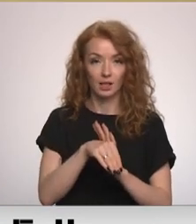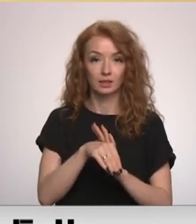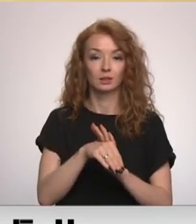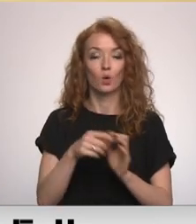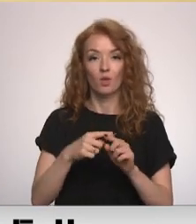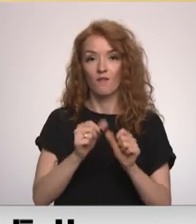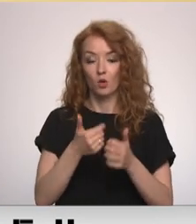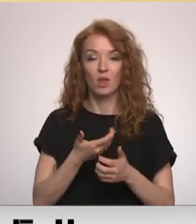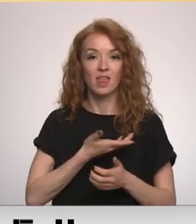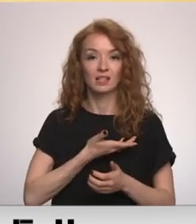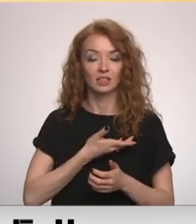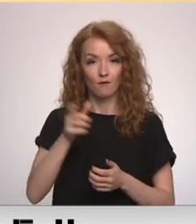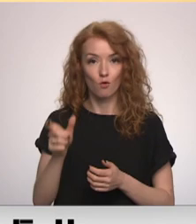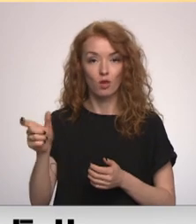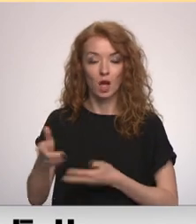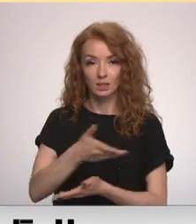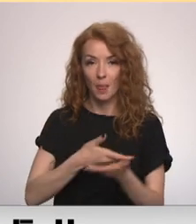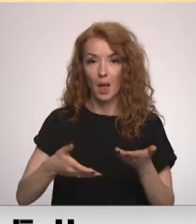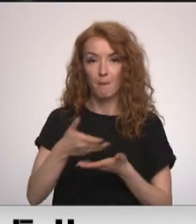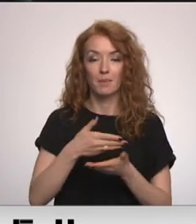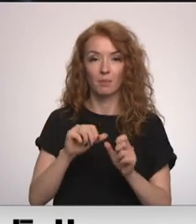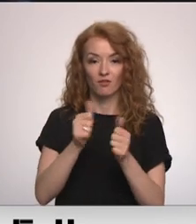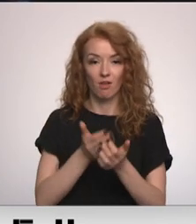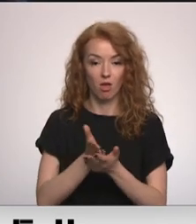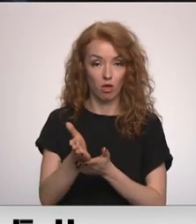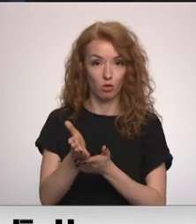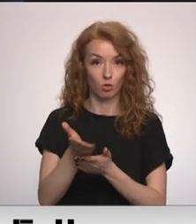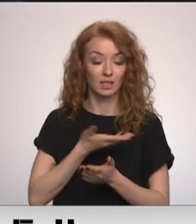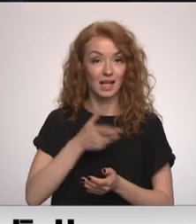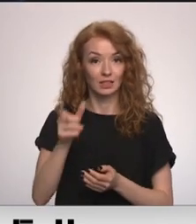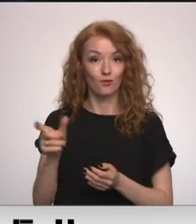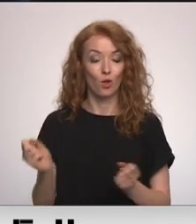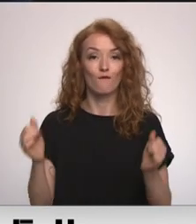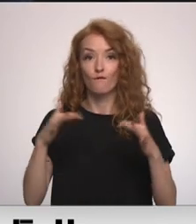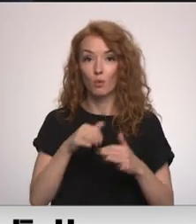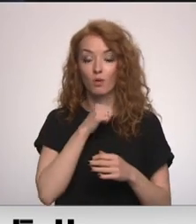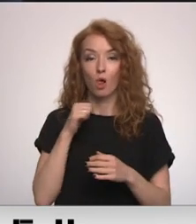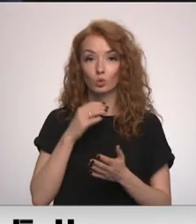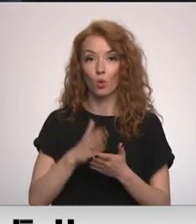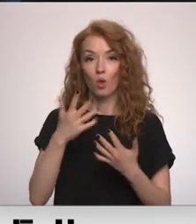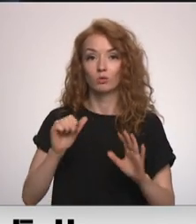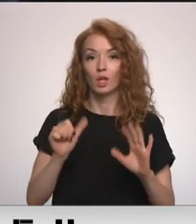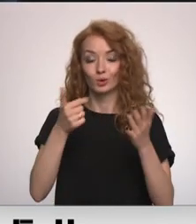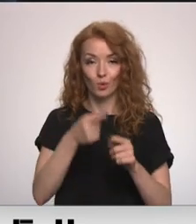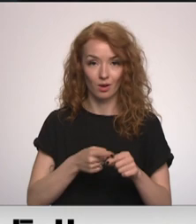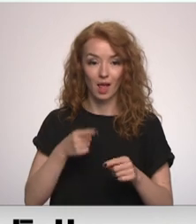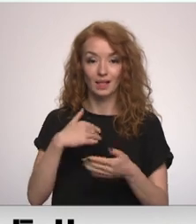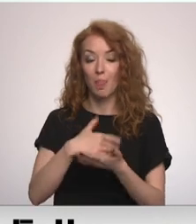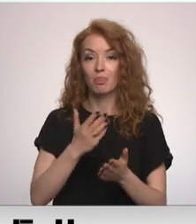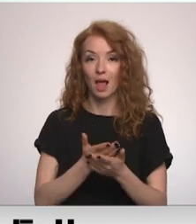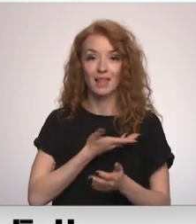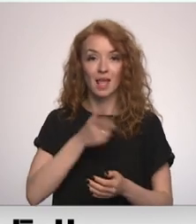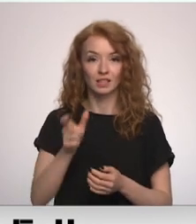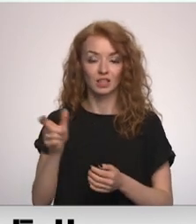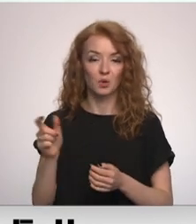aktīvu iedzīvotāju sadarbības platformas. Iedzīvotāju fórums Talsu novadā notika jau 6. Reizi. Daļa novada